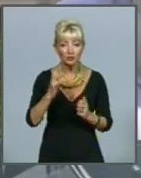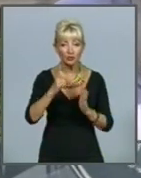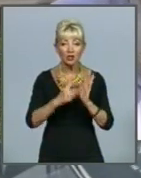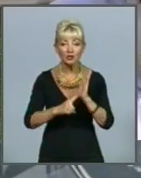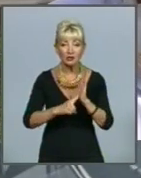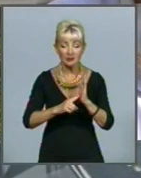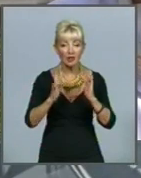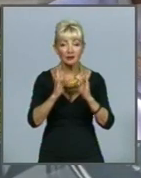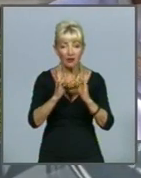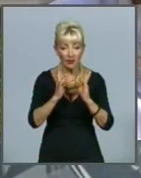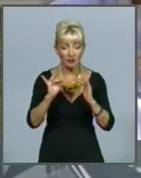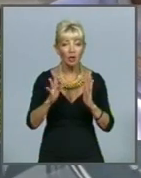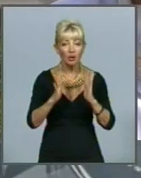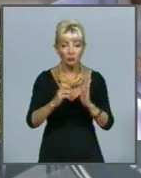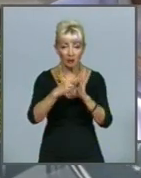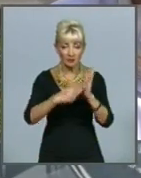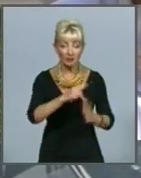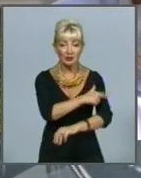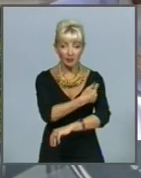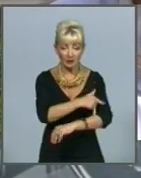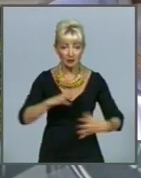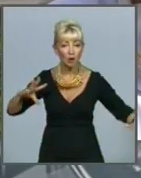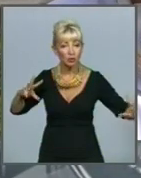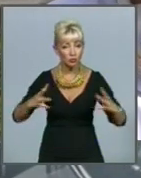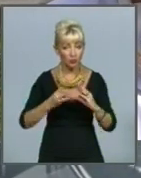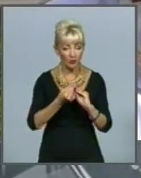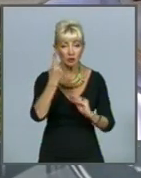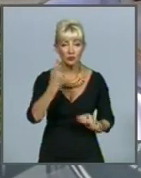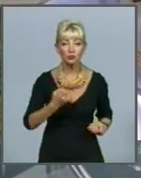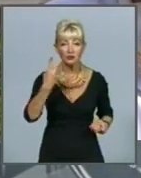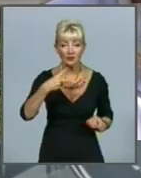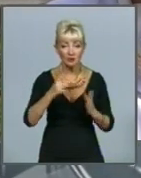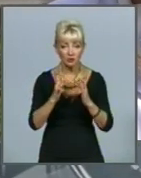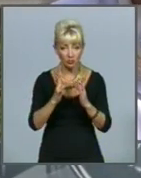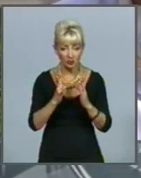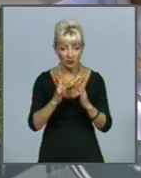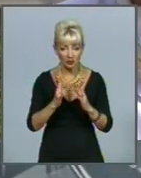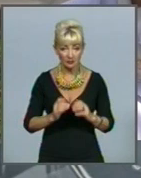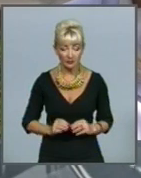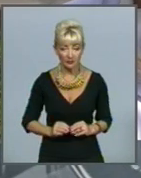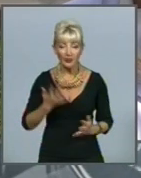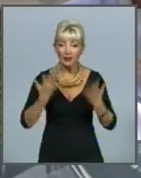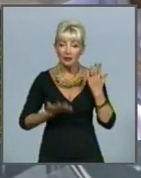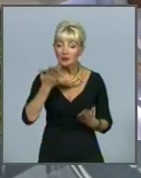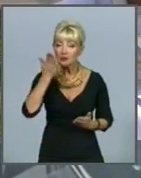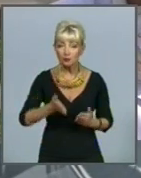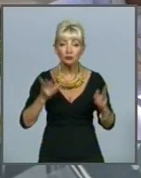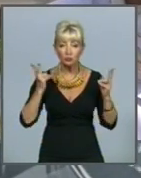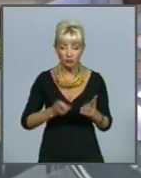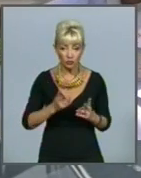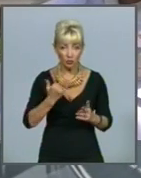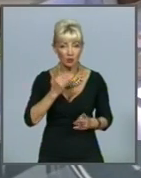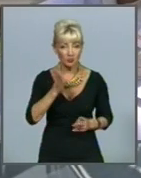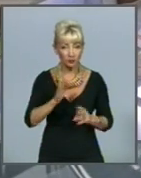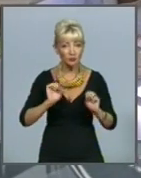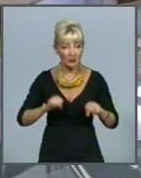только в 17-й больнице суммарно насчитывается 120 коек для ковида. Если будет необходимость, у нас будет возможность